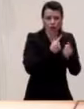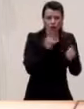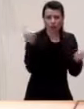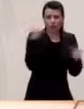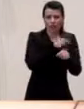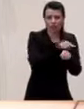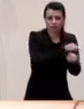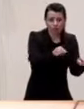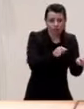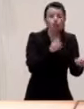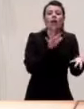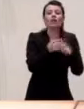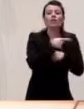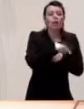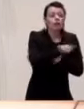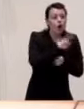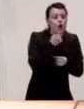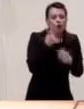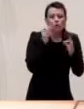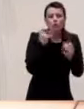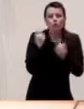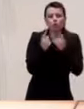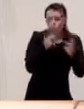nel trasporto o